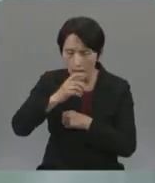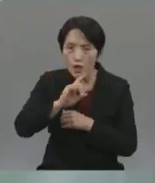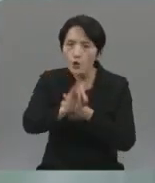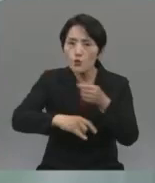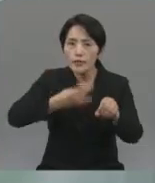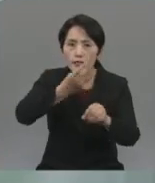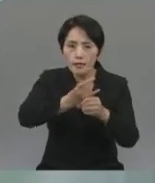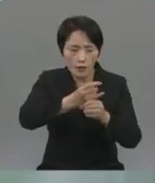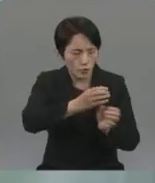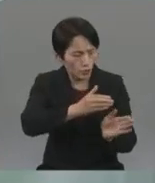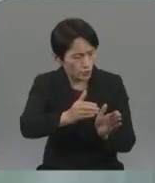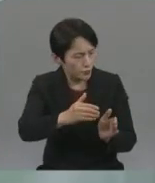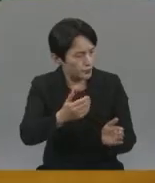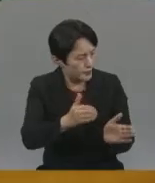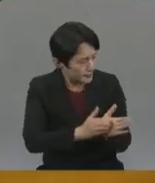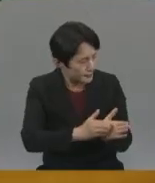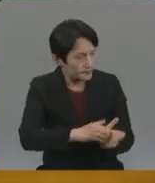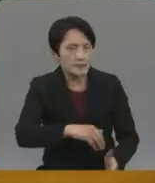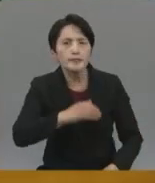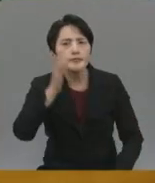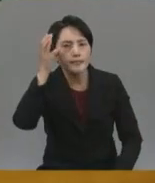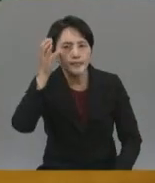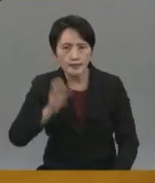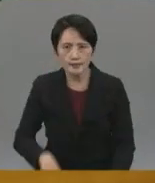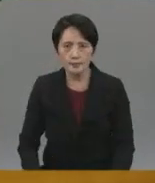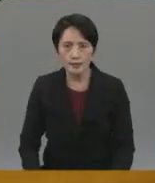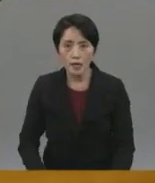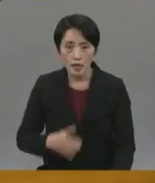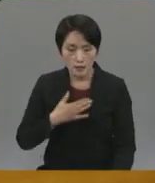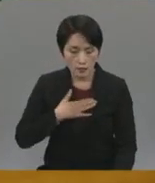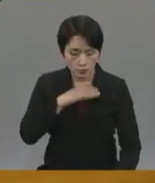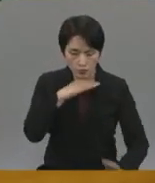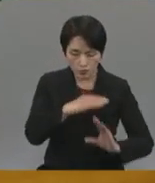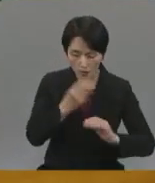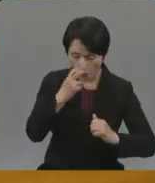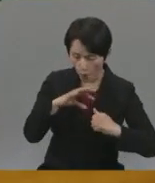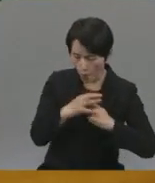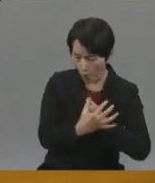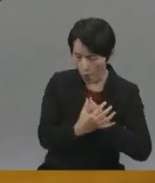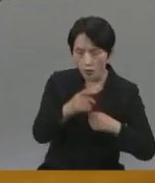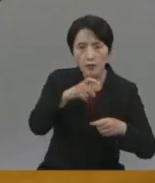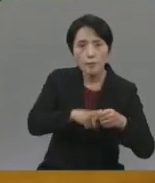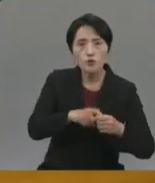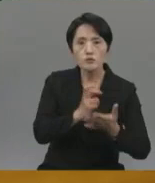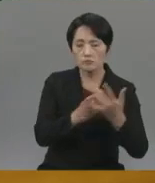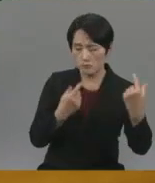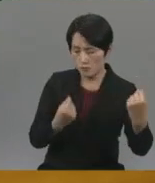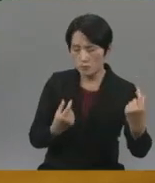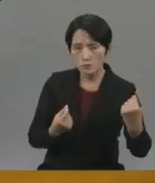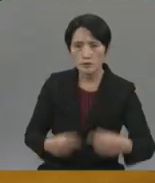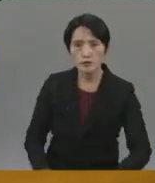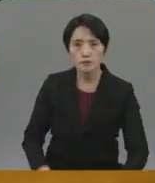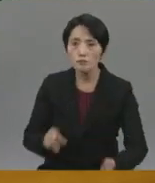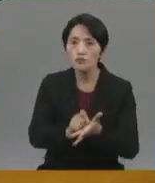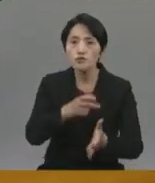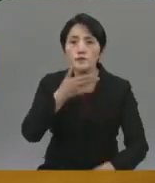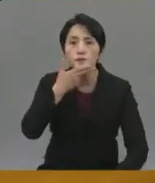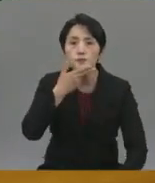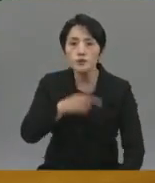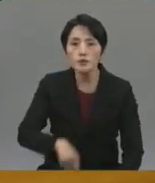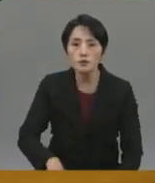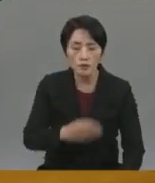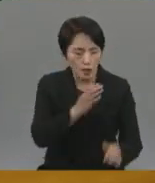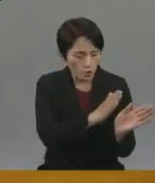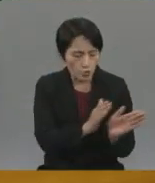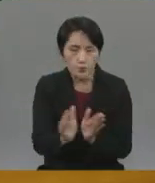нашим суверенитетом и правом на самооборону добавил Ким Чен Ын первое сообщение о подготовке к